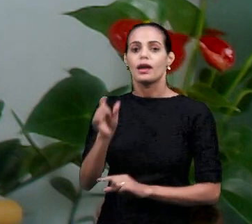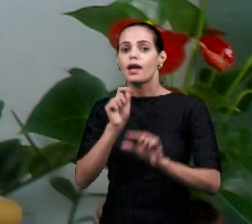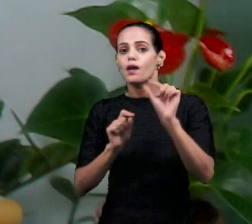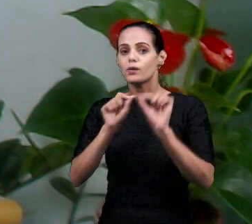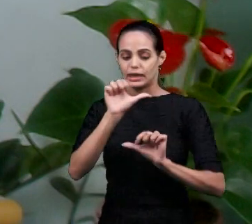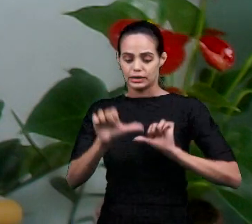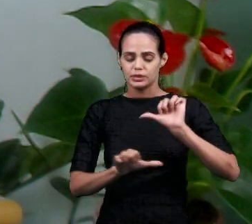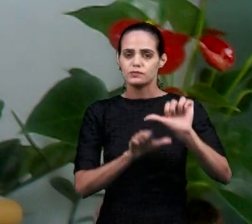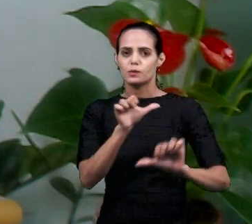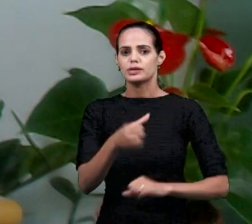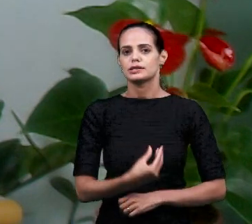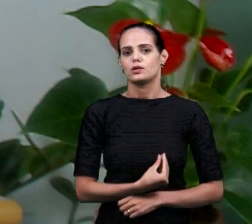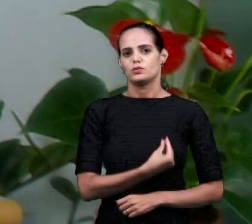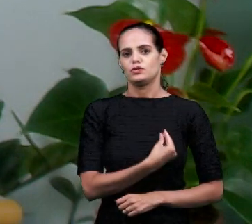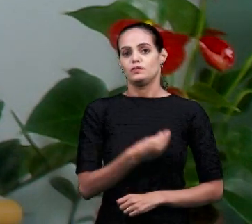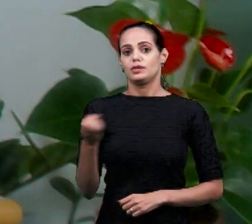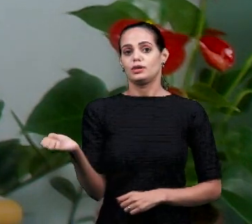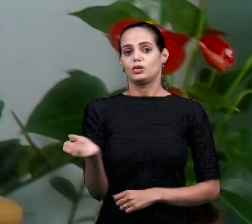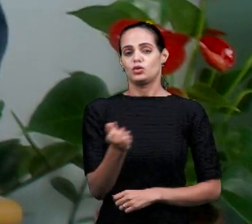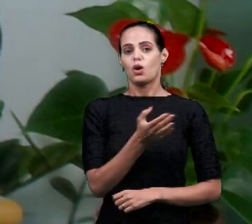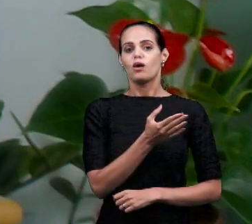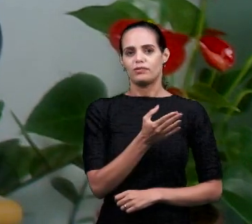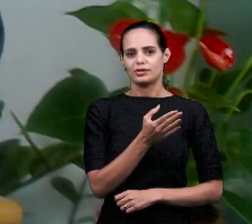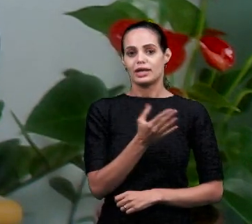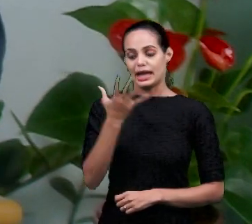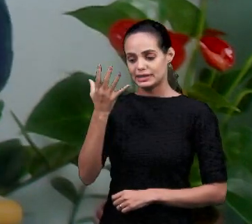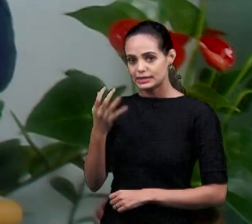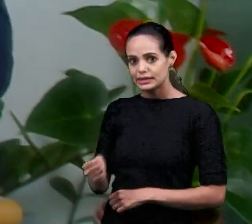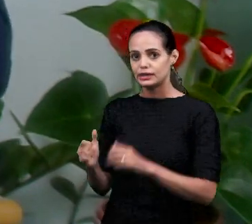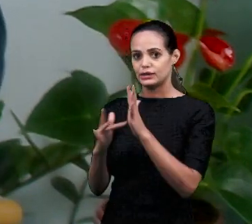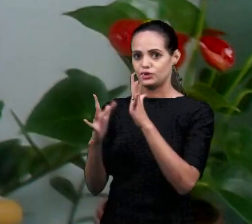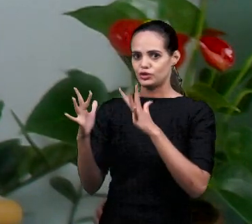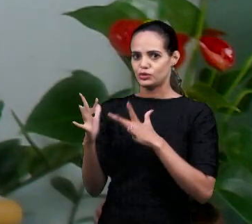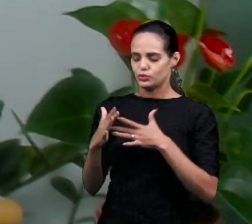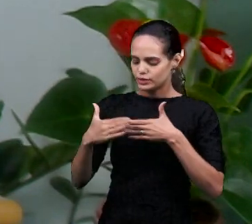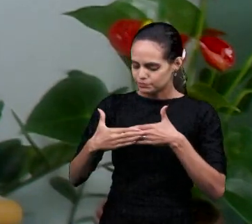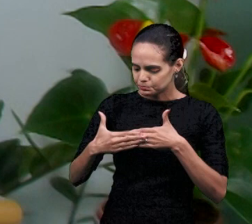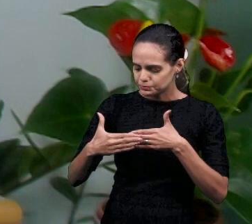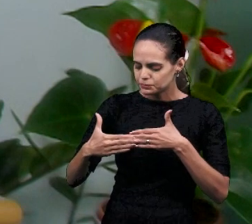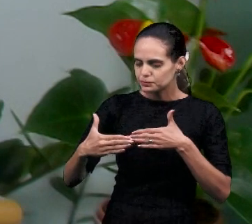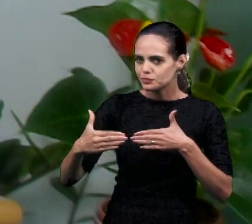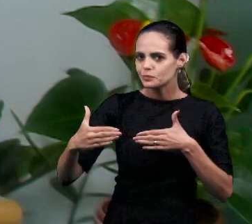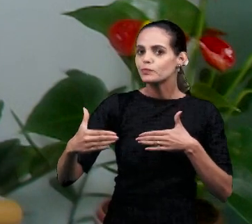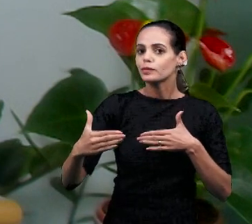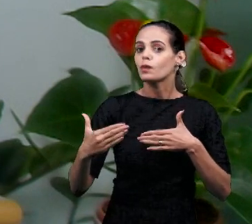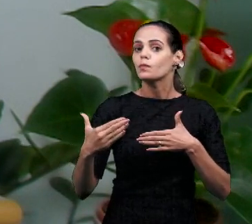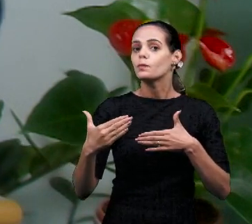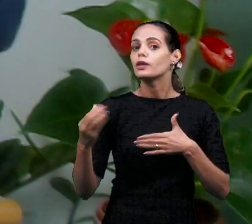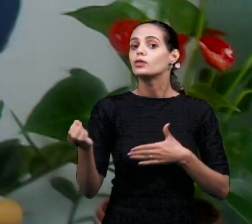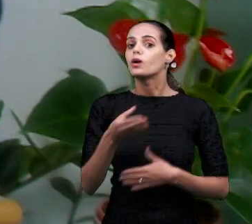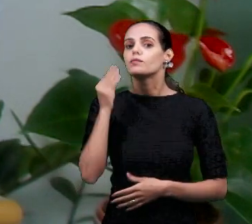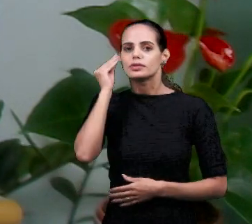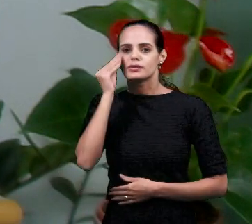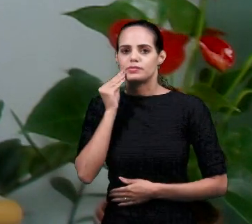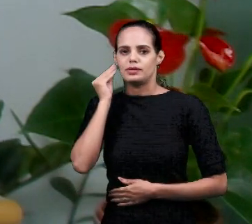naissance. À partir de la nouvelle naissance, il commence à vivre une nouvelle expérience. Cette nouvelle